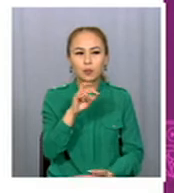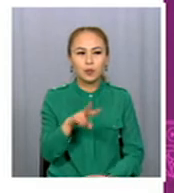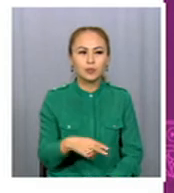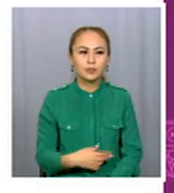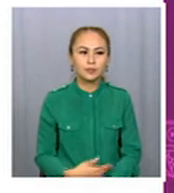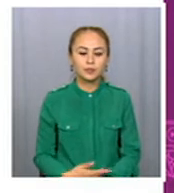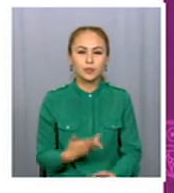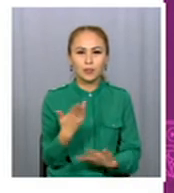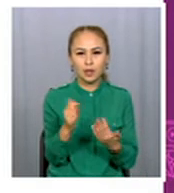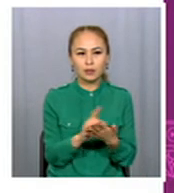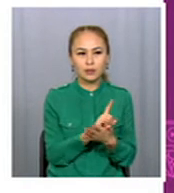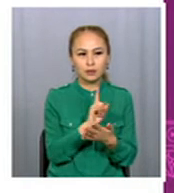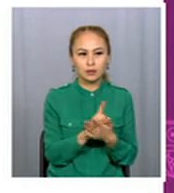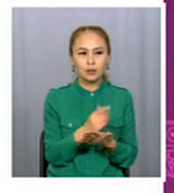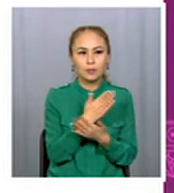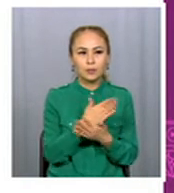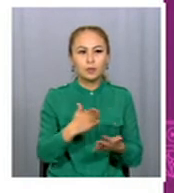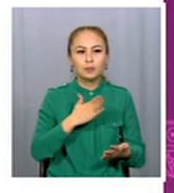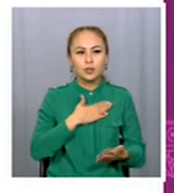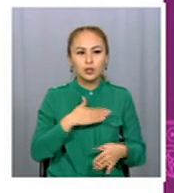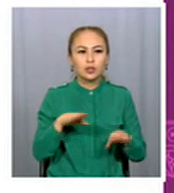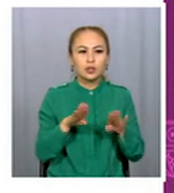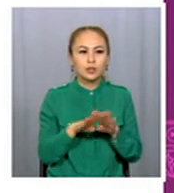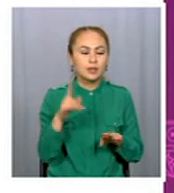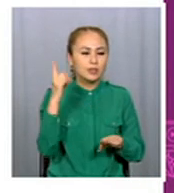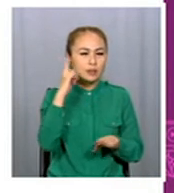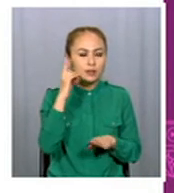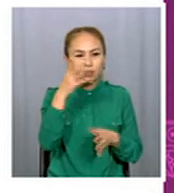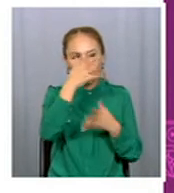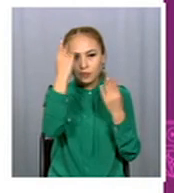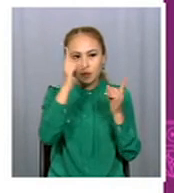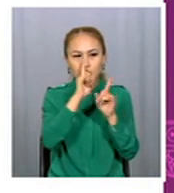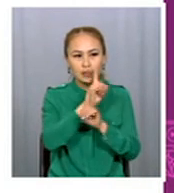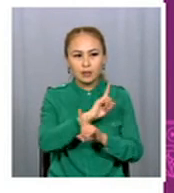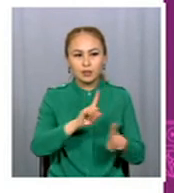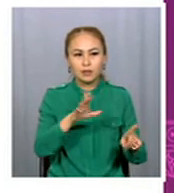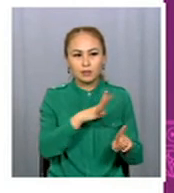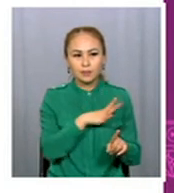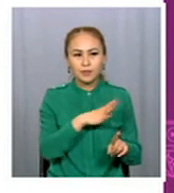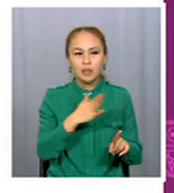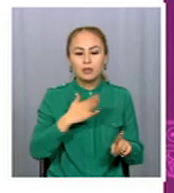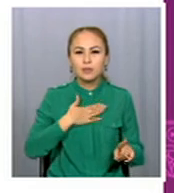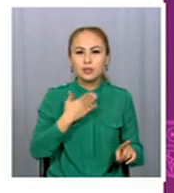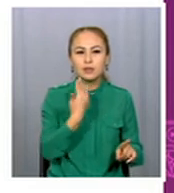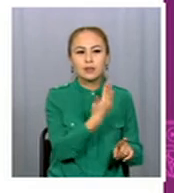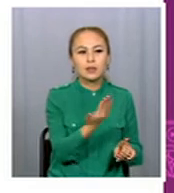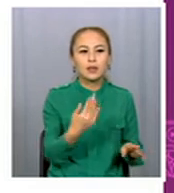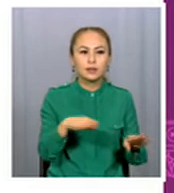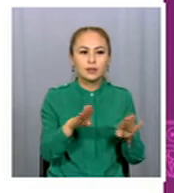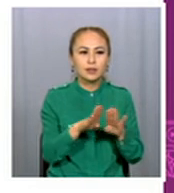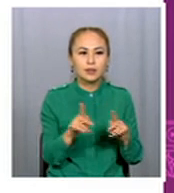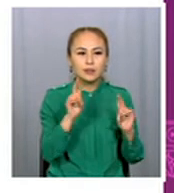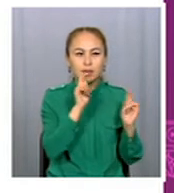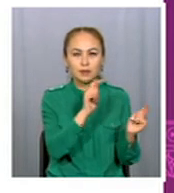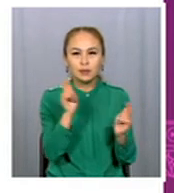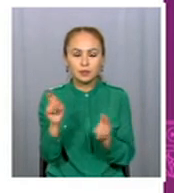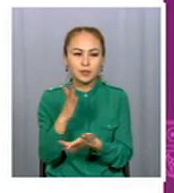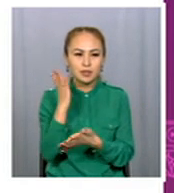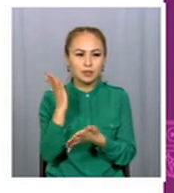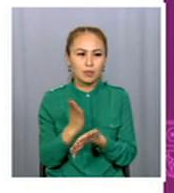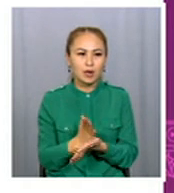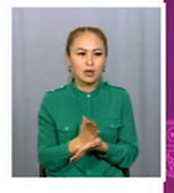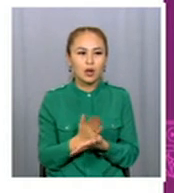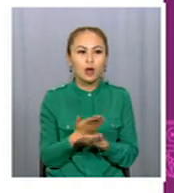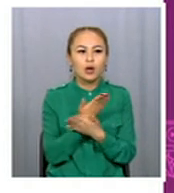Ербол? Әрине, бұл мен үшін естен кетпес сәт болды. Біздің саған деген сыйлығымыз